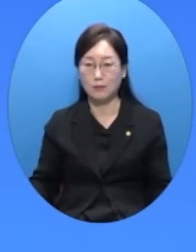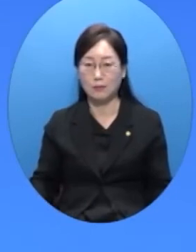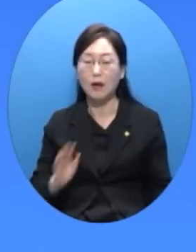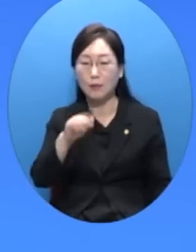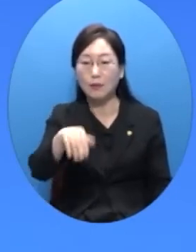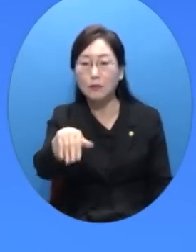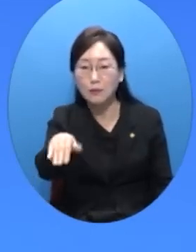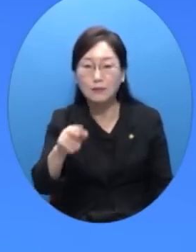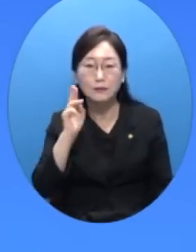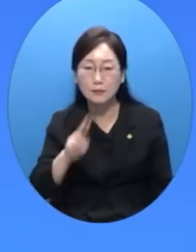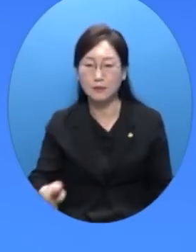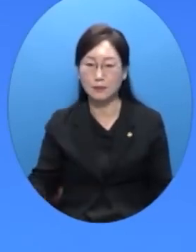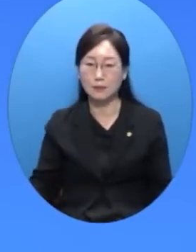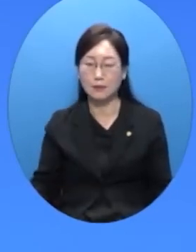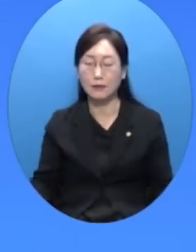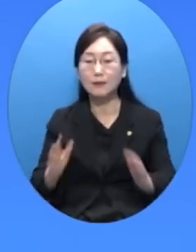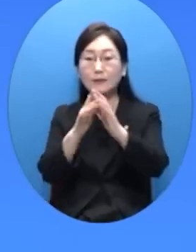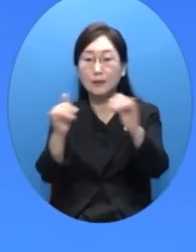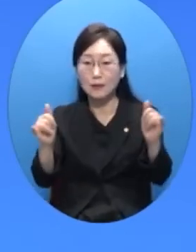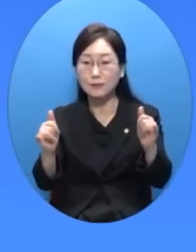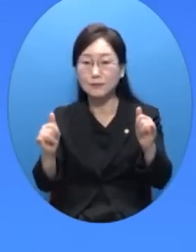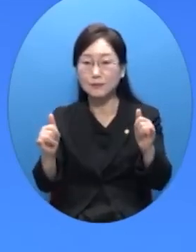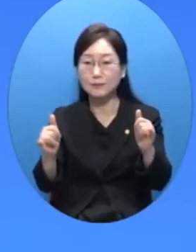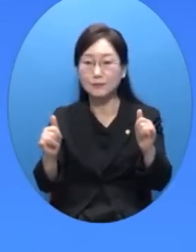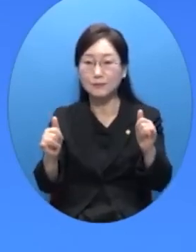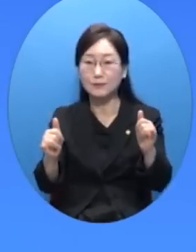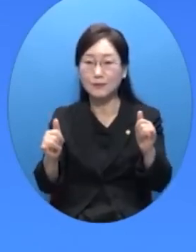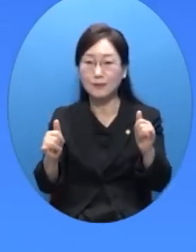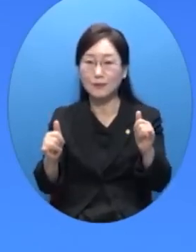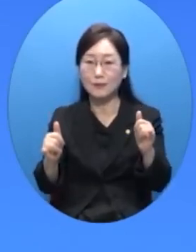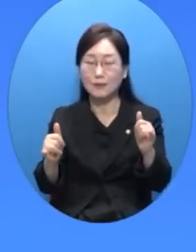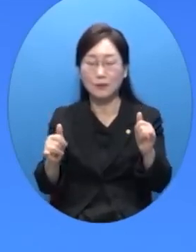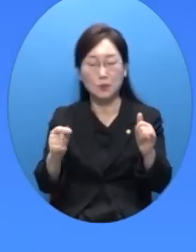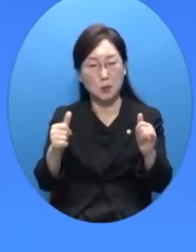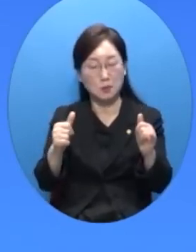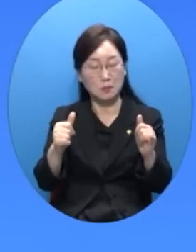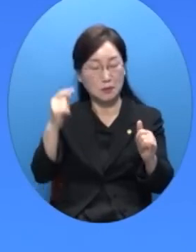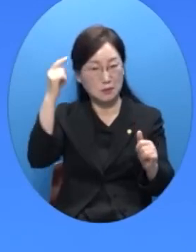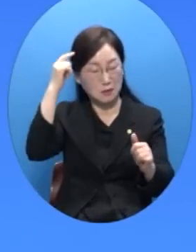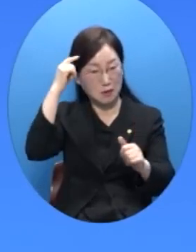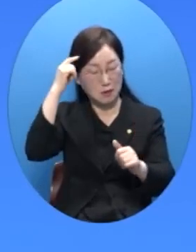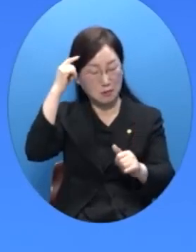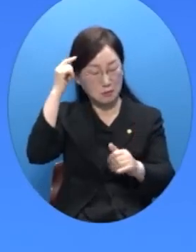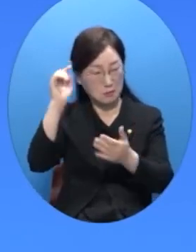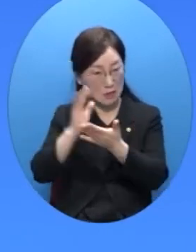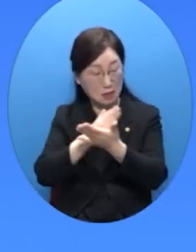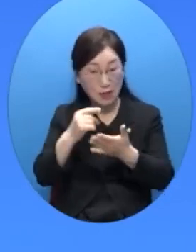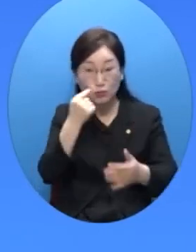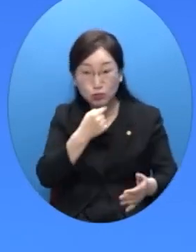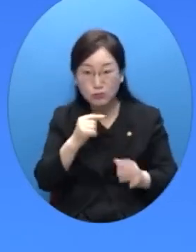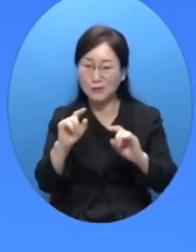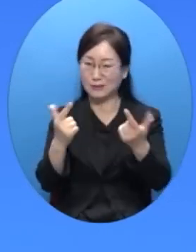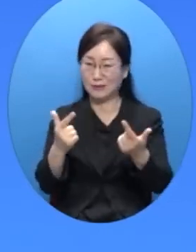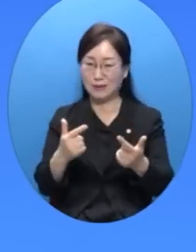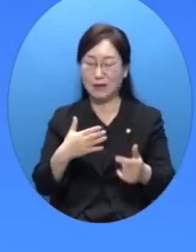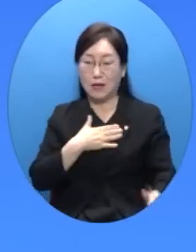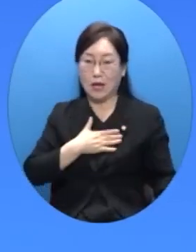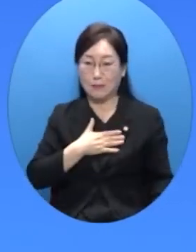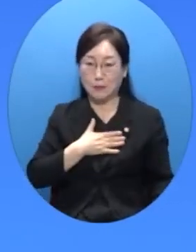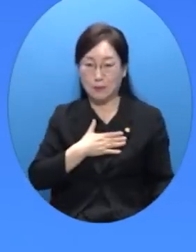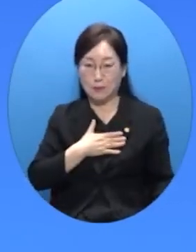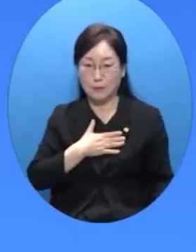심한 것입니다. 그런데 사람은 굉장히 이성적인 것 같은데도 감정에